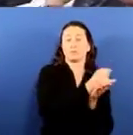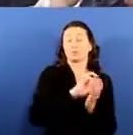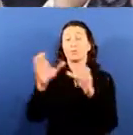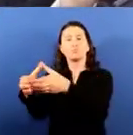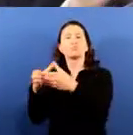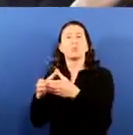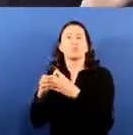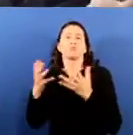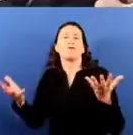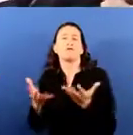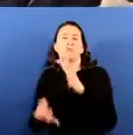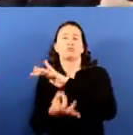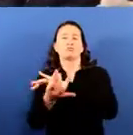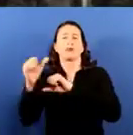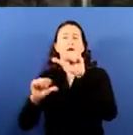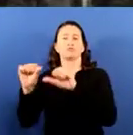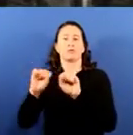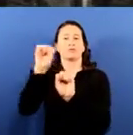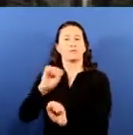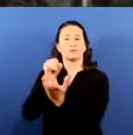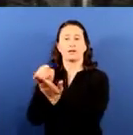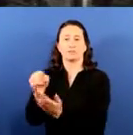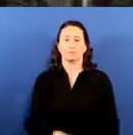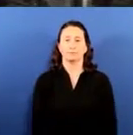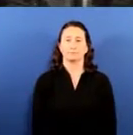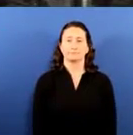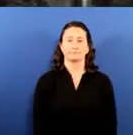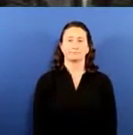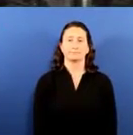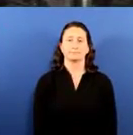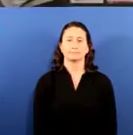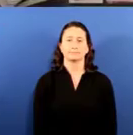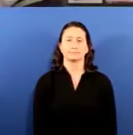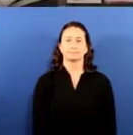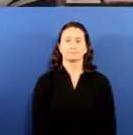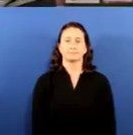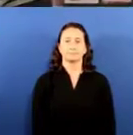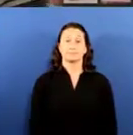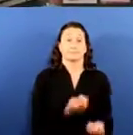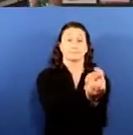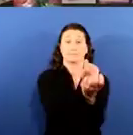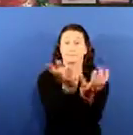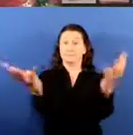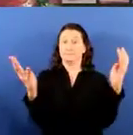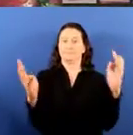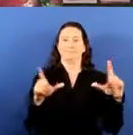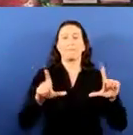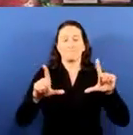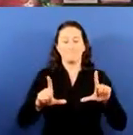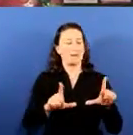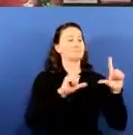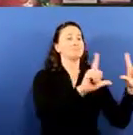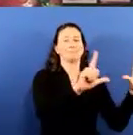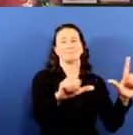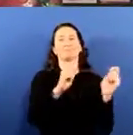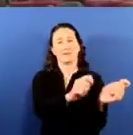diputatu hoien, eta Bizkaiko lurralde historikoan nekazaritzako elkarteak sustatu dituzten pertsonen artean. Hauexek izan dira omenaldia